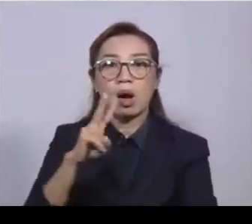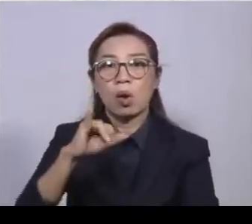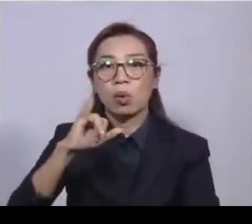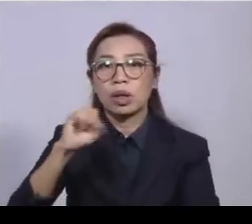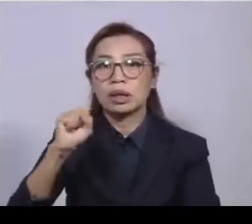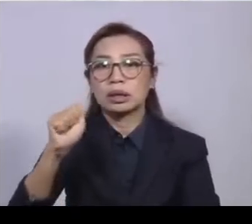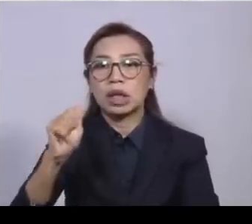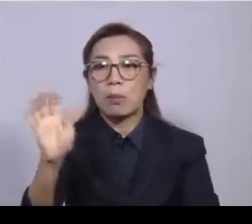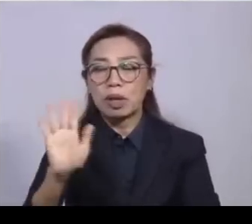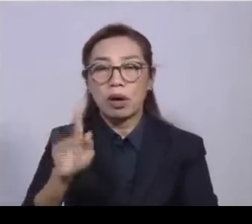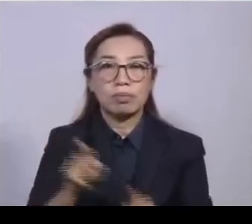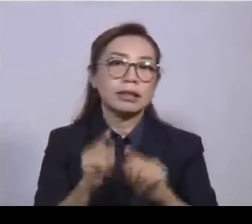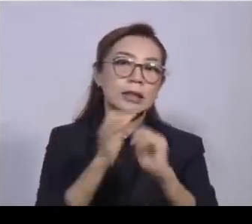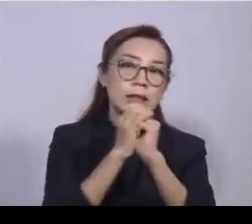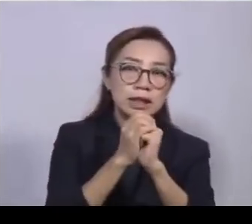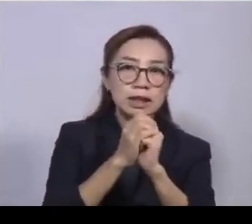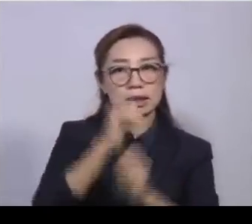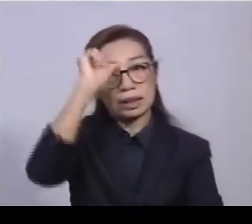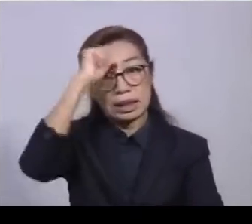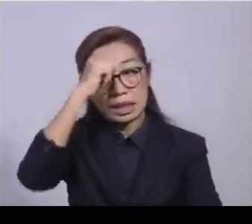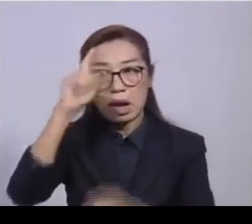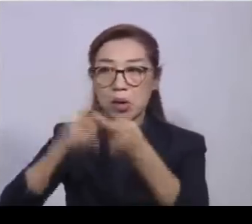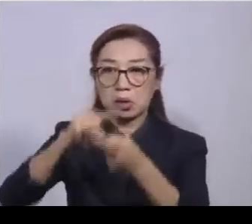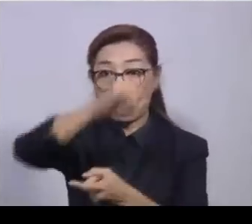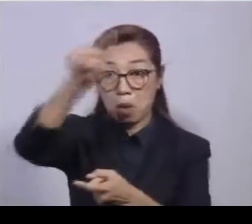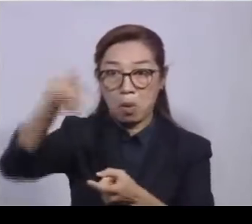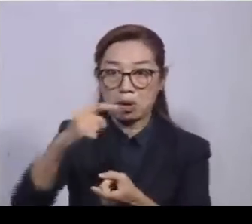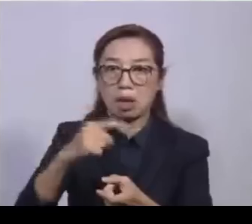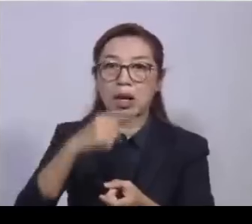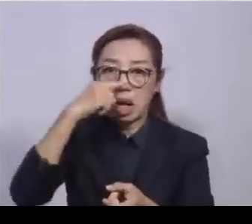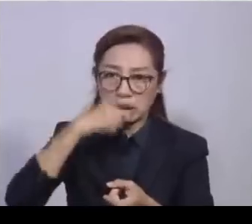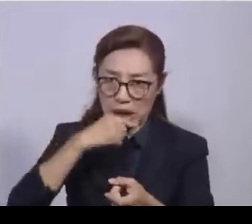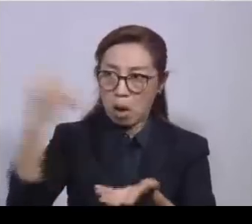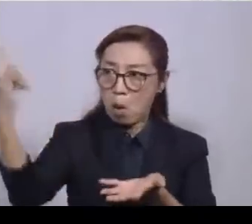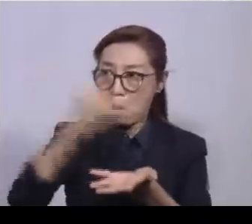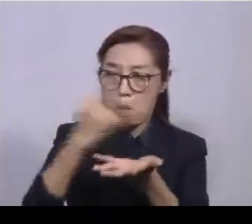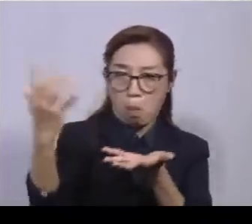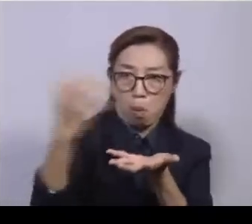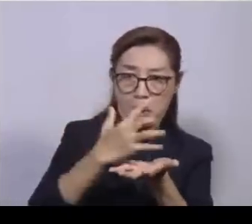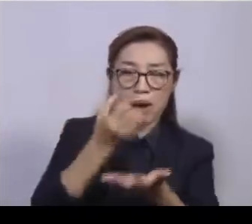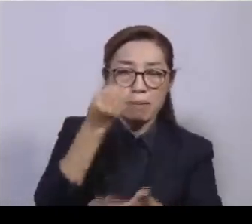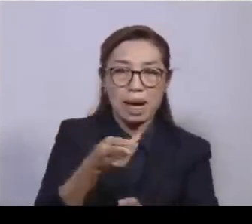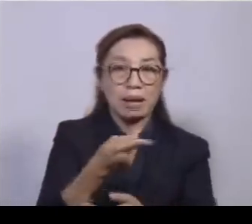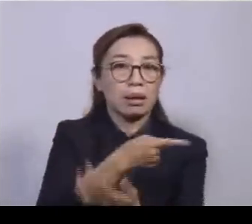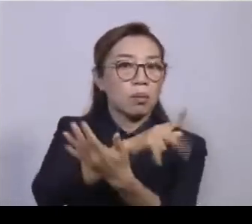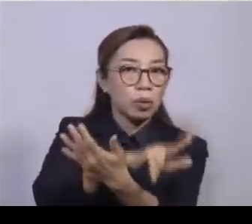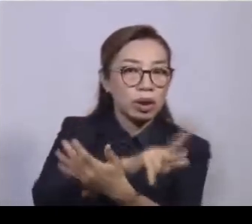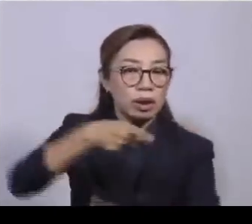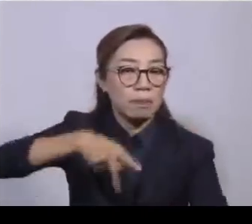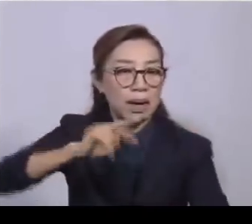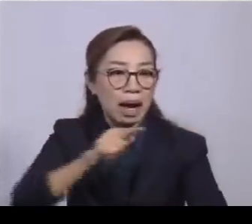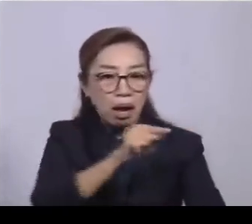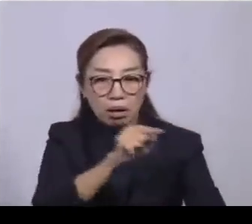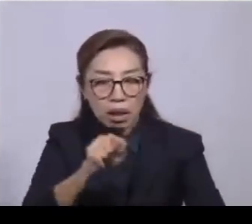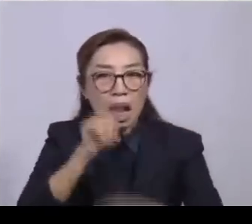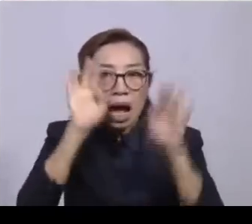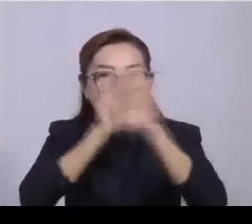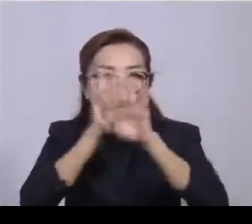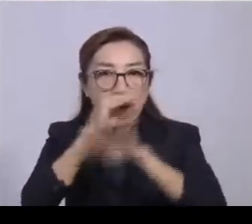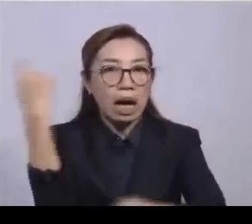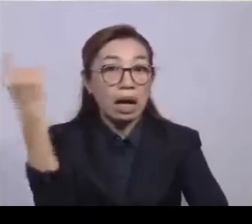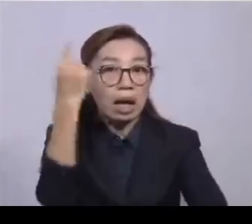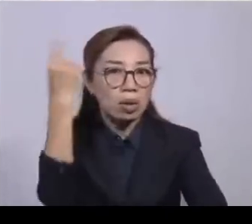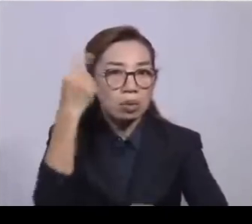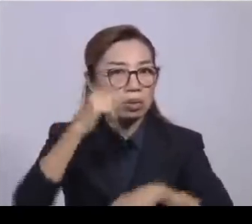จีนอินเดียรวมถึงรัสเซียถือว่าเป็นตลาดใหญ่ด้วยโดยตลาดท่องเที่ยวของภูเก็ตและพังงาถือว่ามีลักษณะคล้ายคลึงกัน